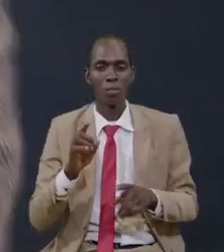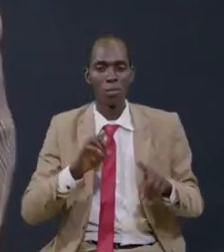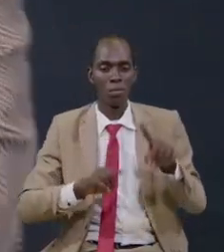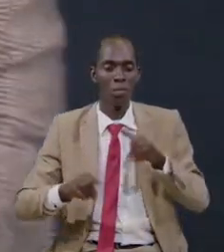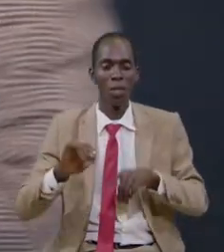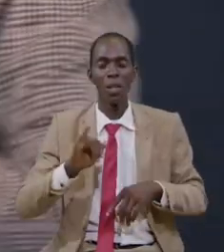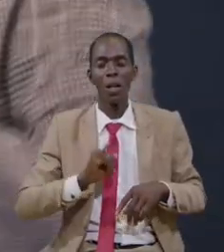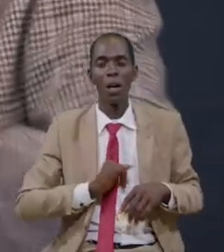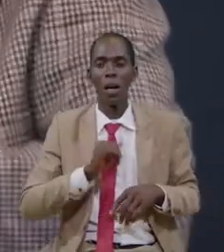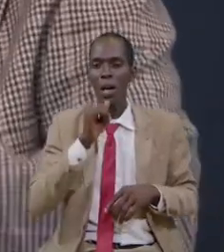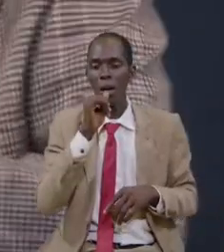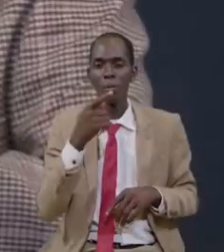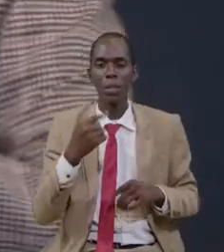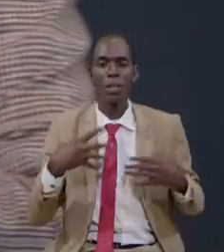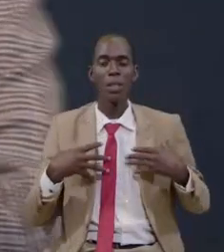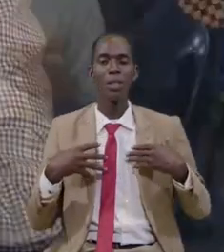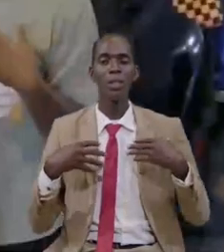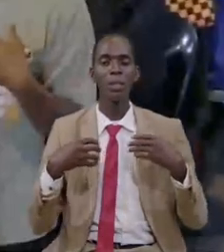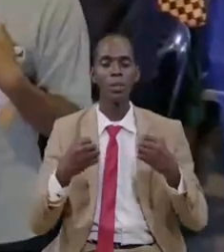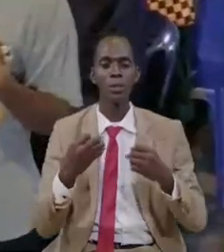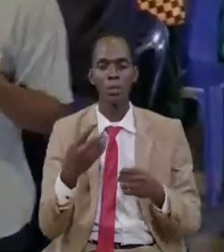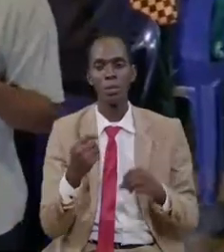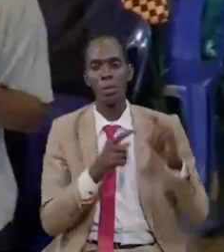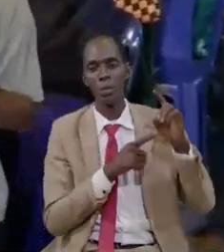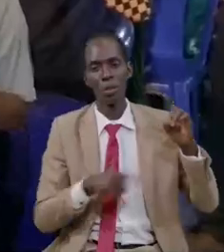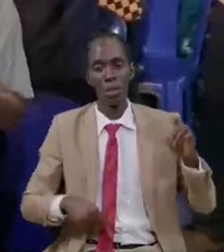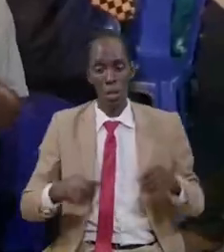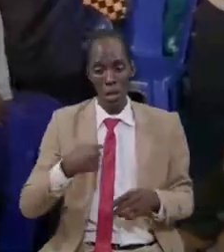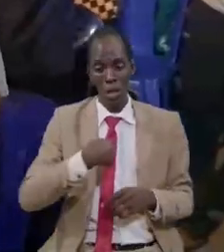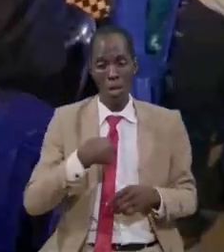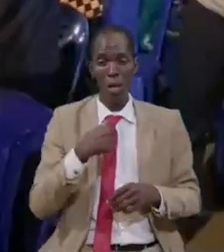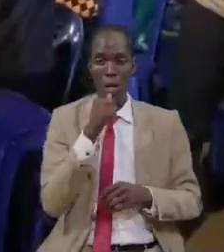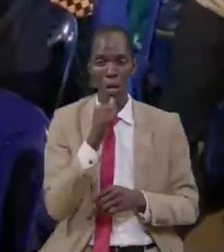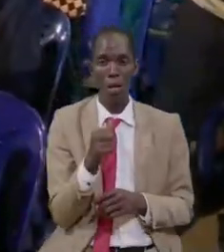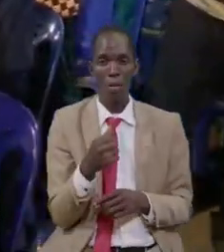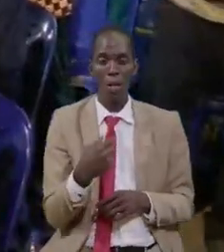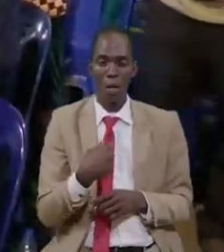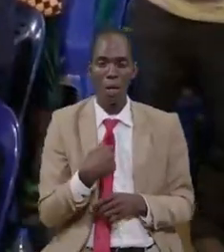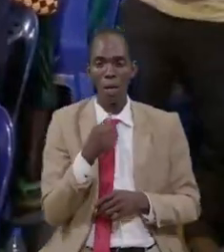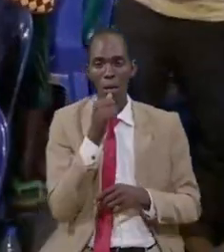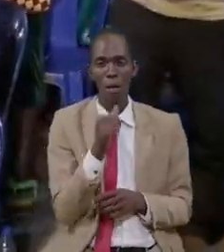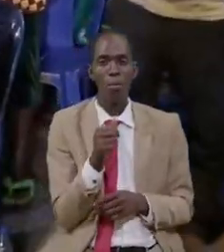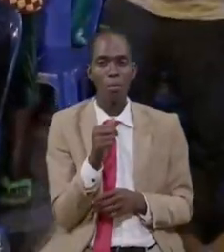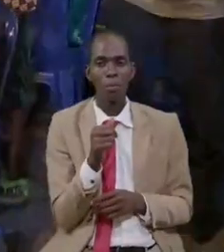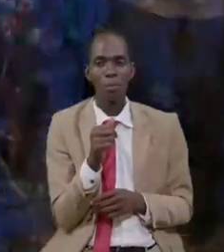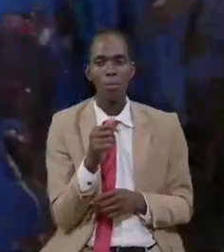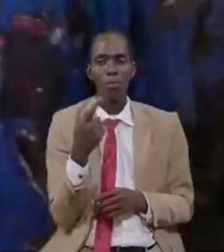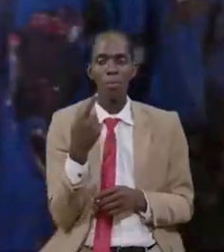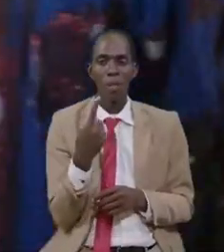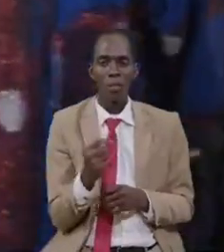Je suis guéri par le Seigneur. Je suis guéri par